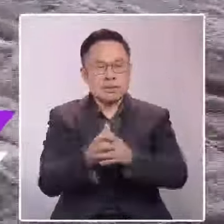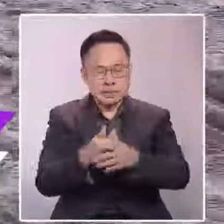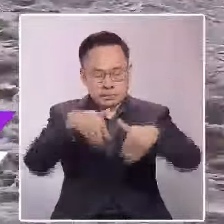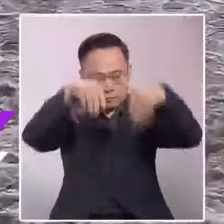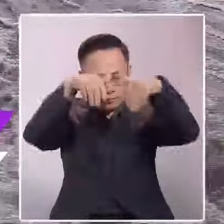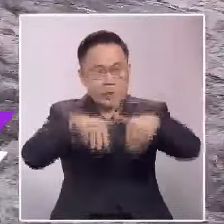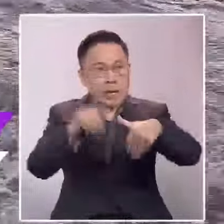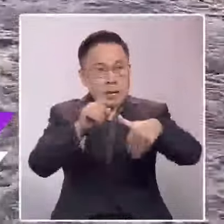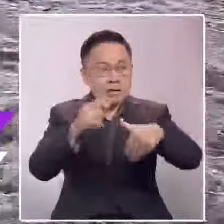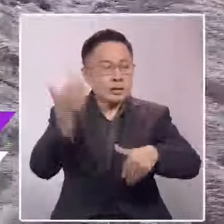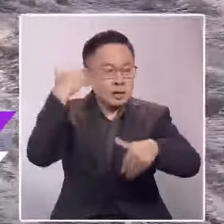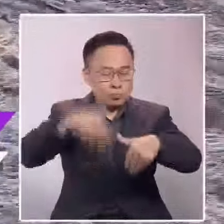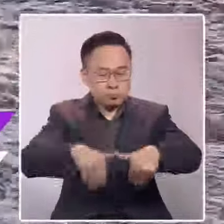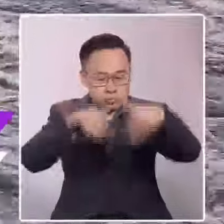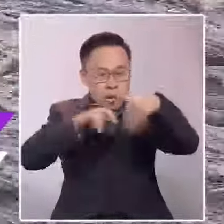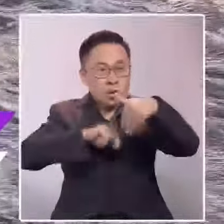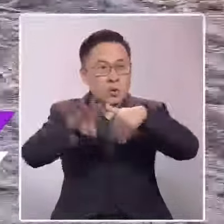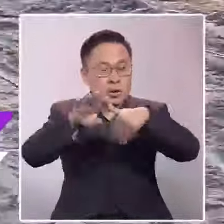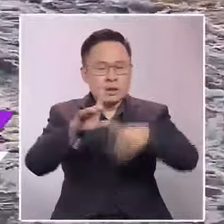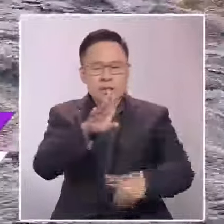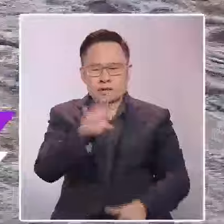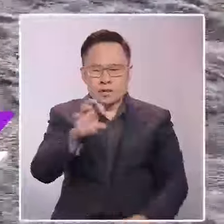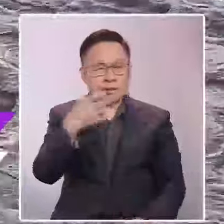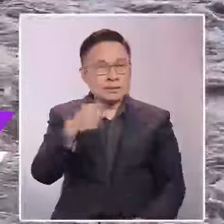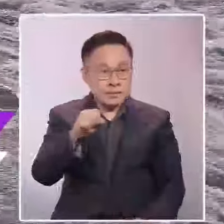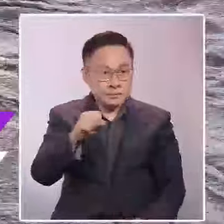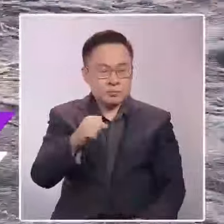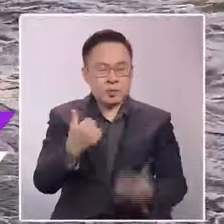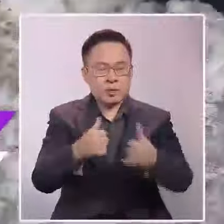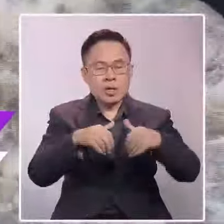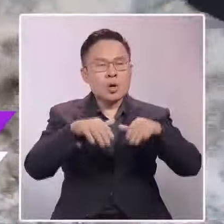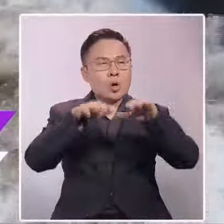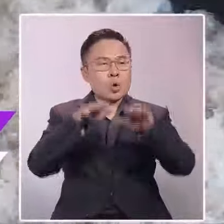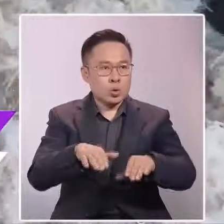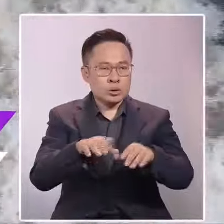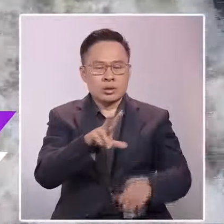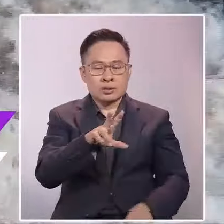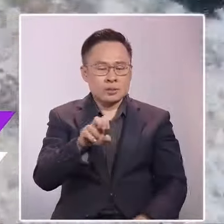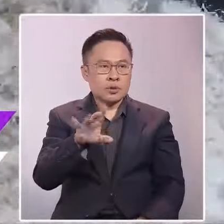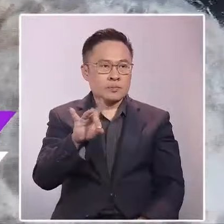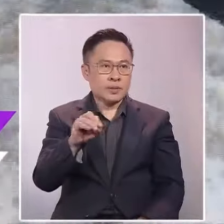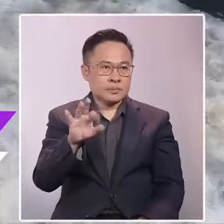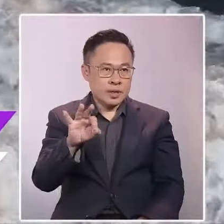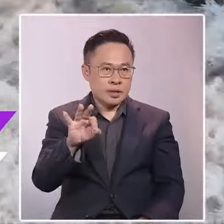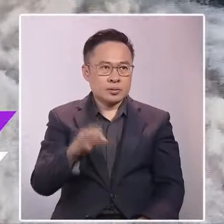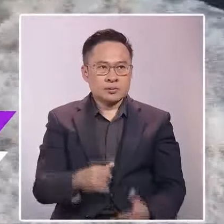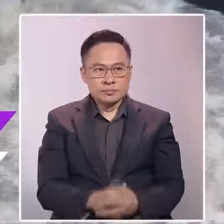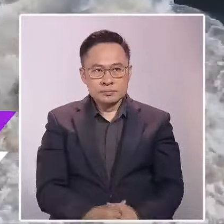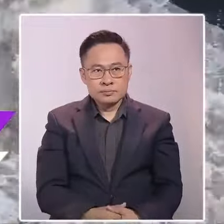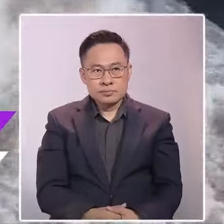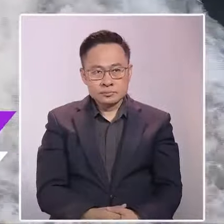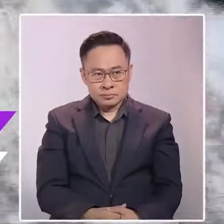เขื่อนเจ้าพระยาจากปริมาณ 410ลูกบาทเมตต่อวินาทีเหลืออยู่ที่ 389ลูกบาทเมตรต่อ